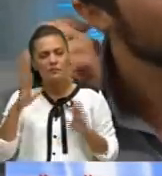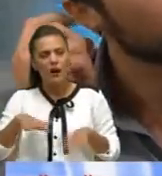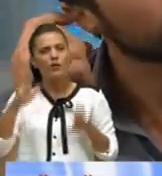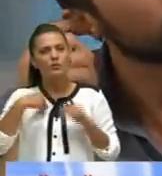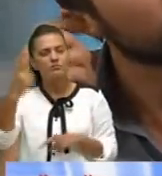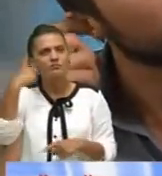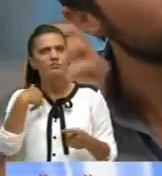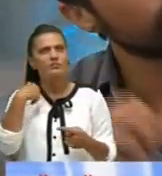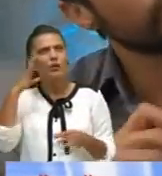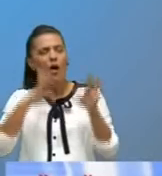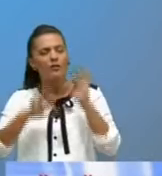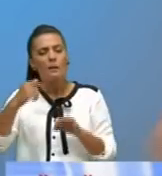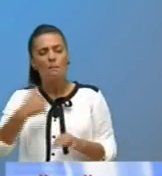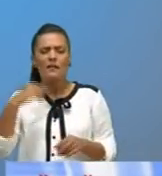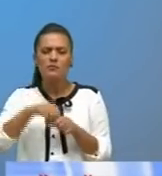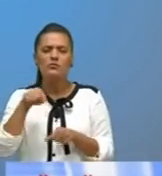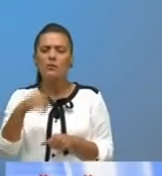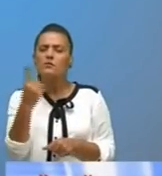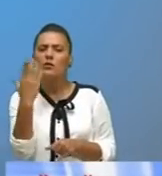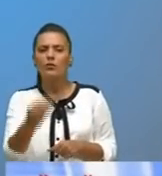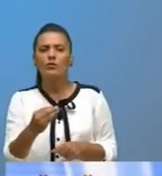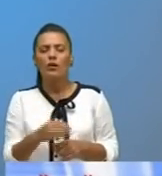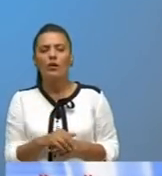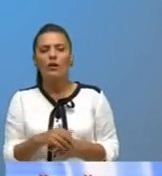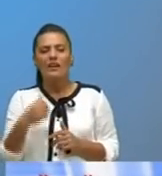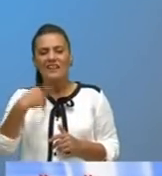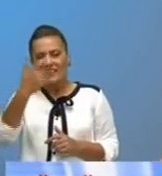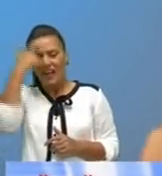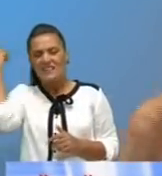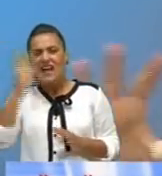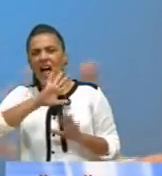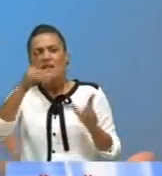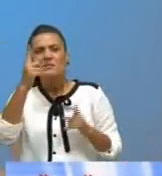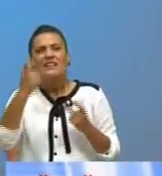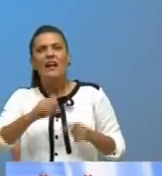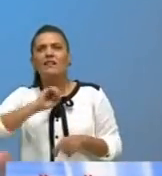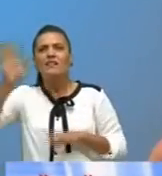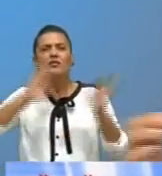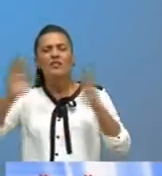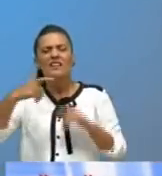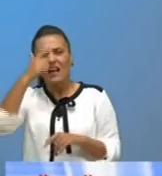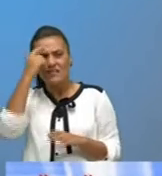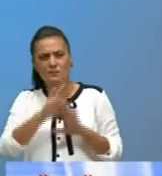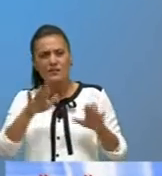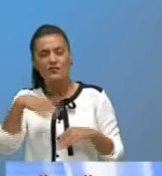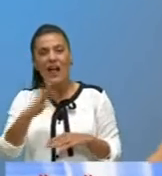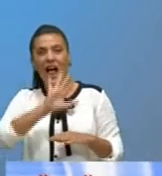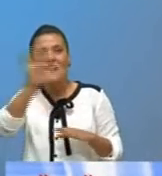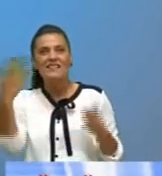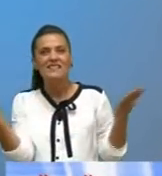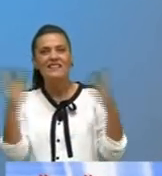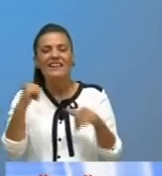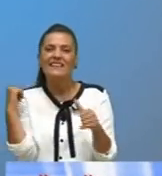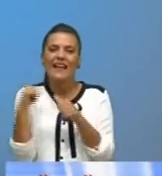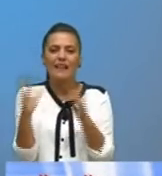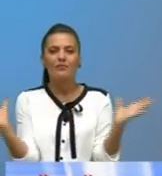bunları anlatırken. Benim için şöyle bir şey oluyor. Yazın sanki herkes bir yerlere dağılıyor da yaz bittikten sonra artık herkesin